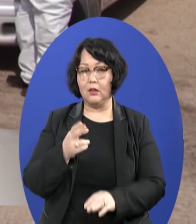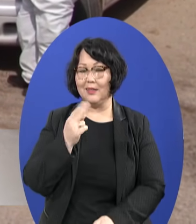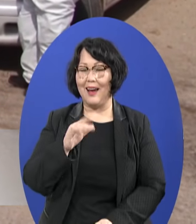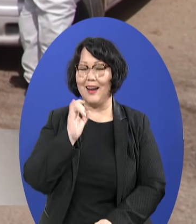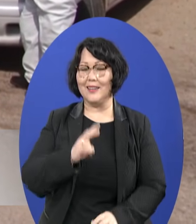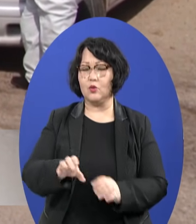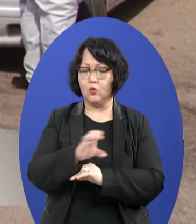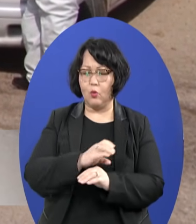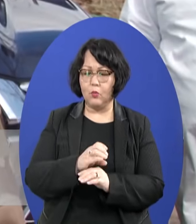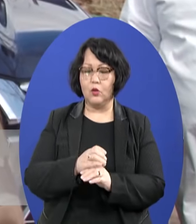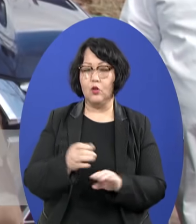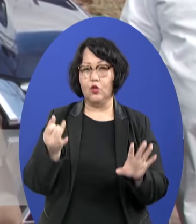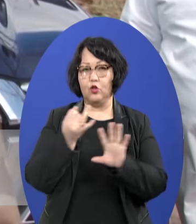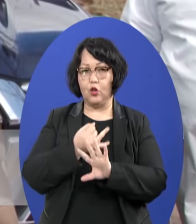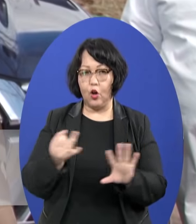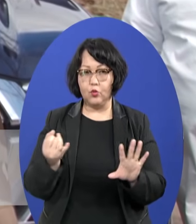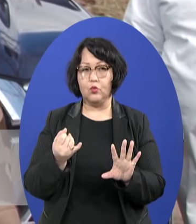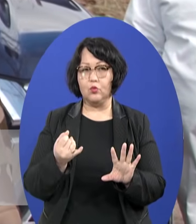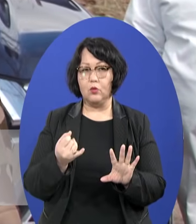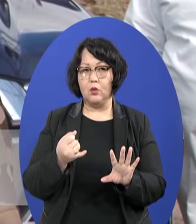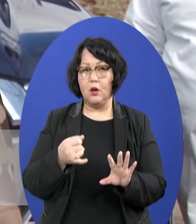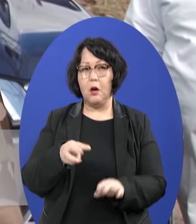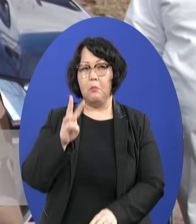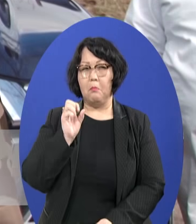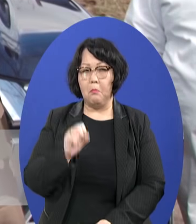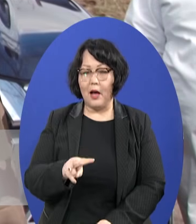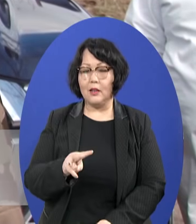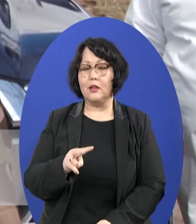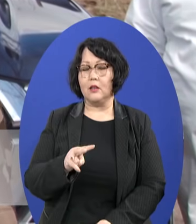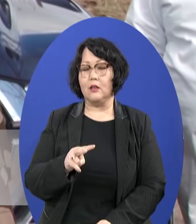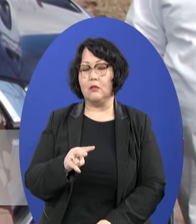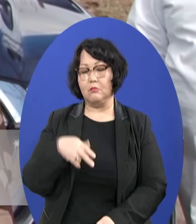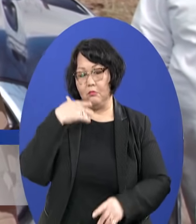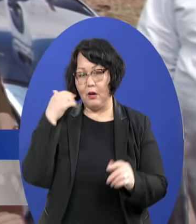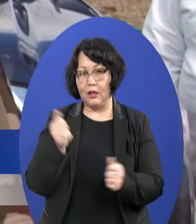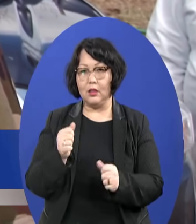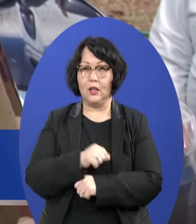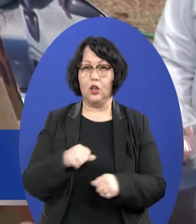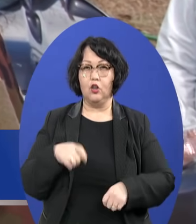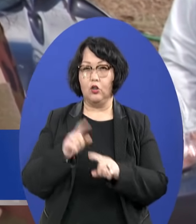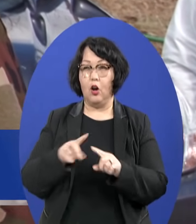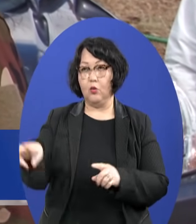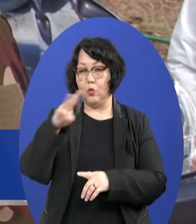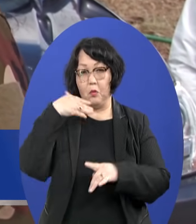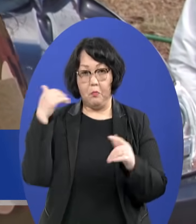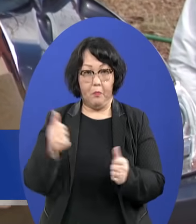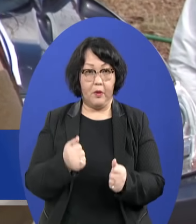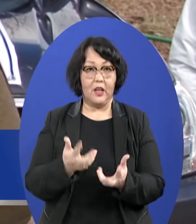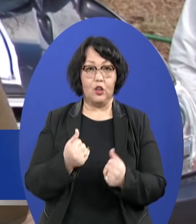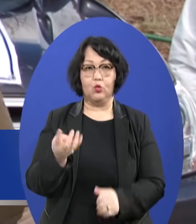700 орчим одоо мал бүхий иргэд малчин үрхүүд бол байж байгаа. За хөдөө яг малаа малж байгаа иргэдийн маань тоо бол 400 орчим